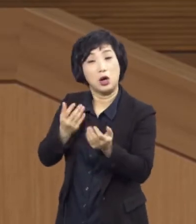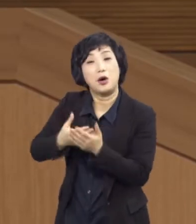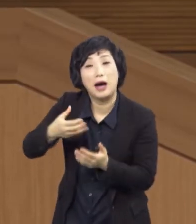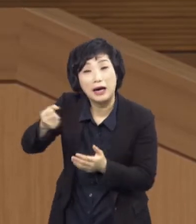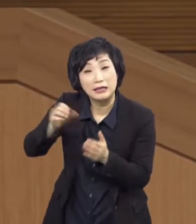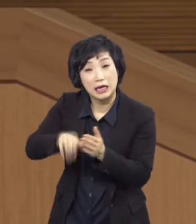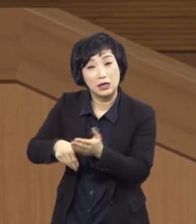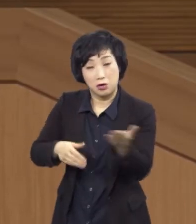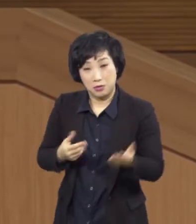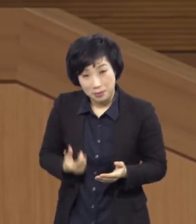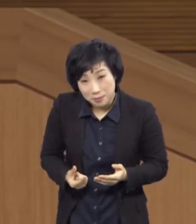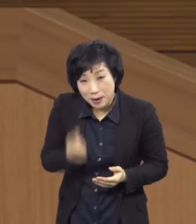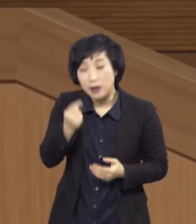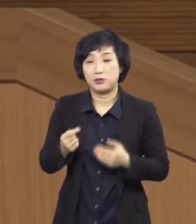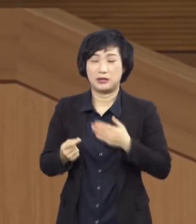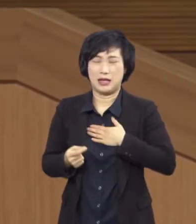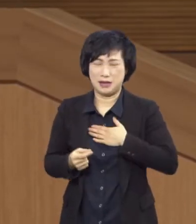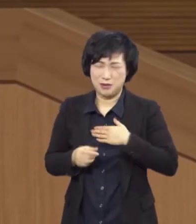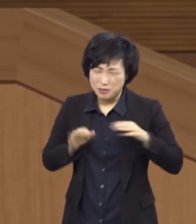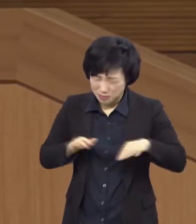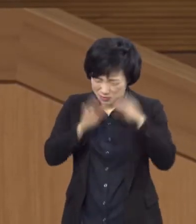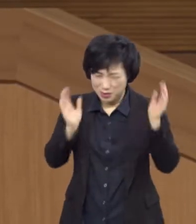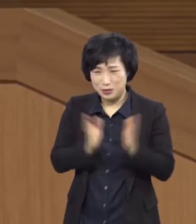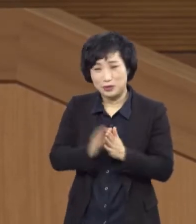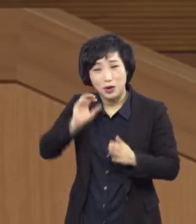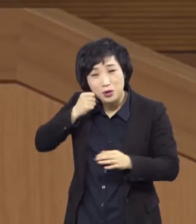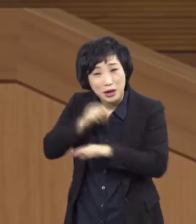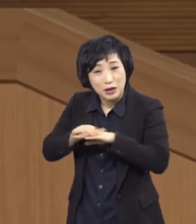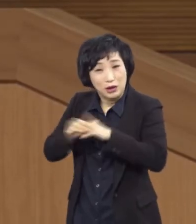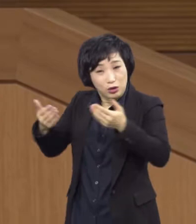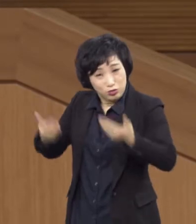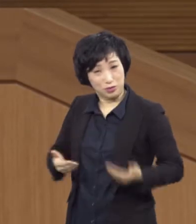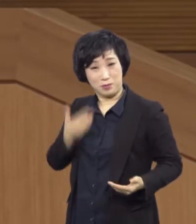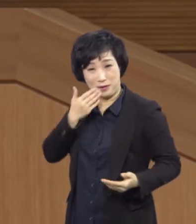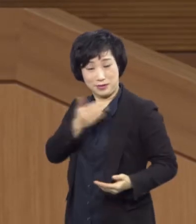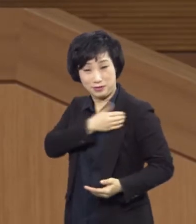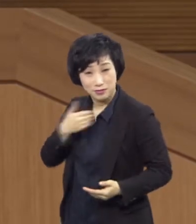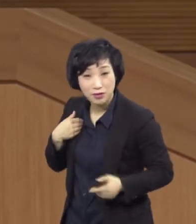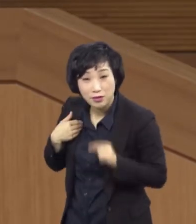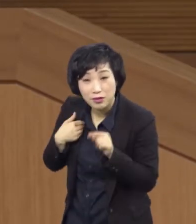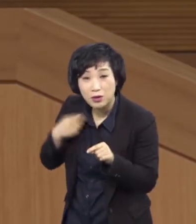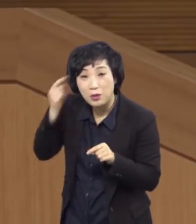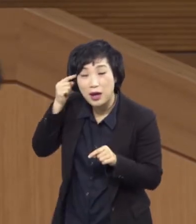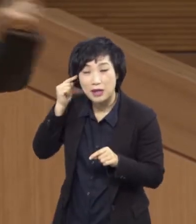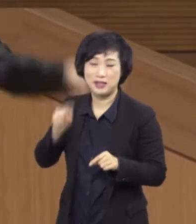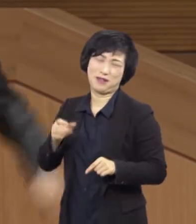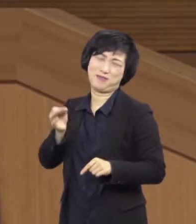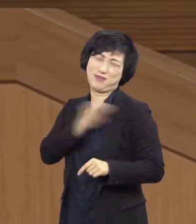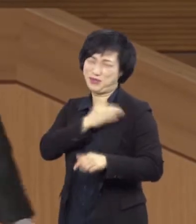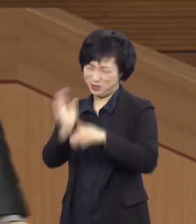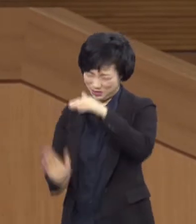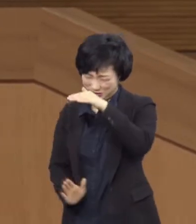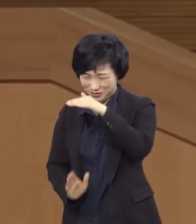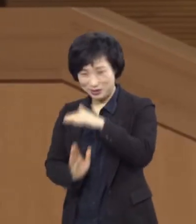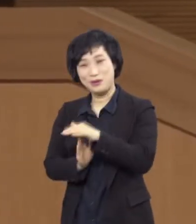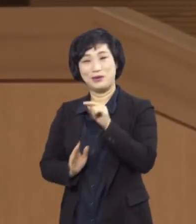목소리가 현장에서 우리의 고통을 해결하나니 이것이 바로 부유 중의